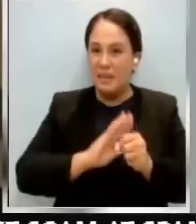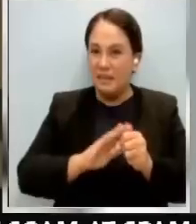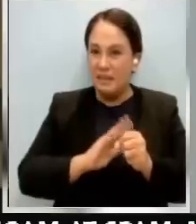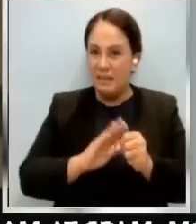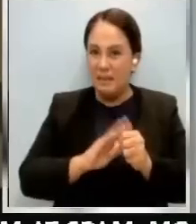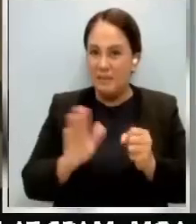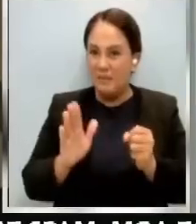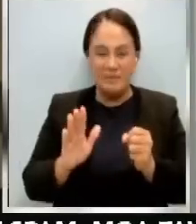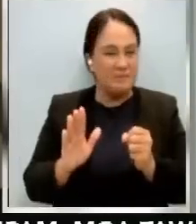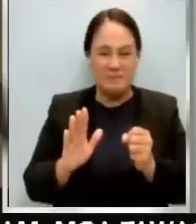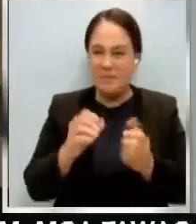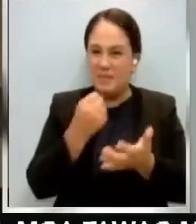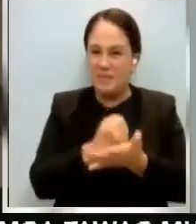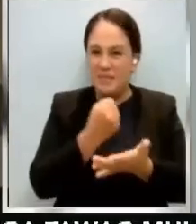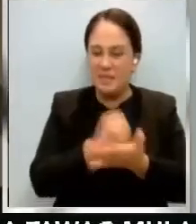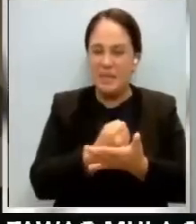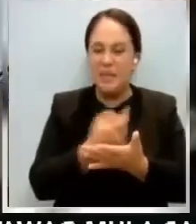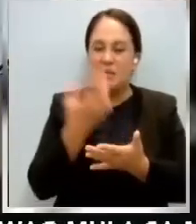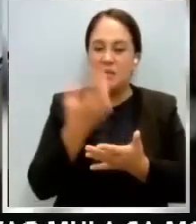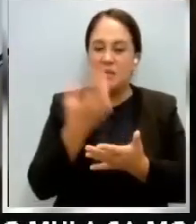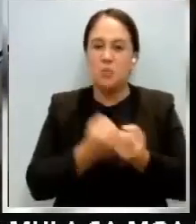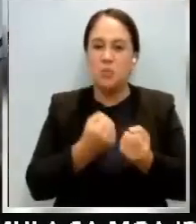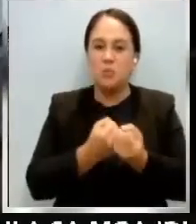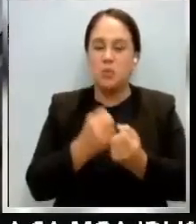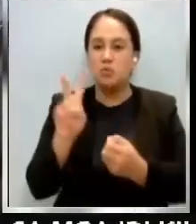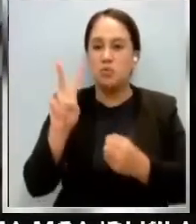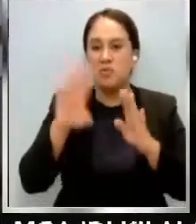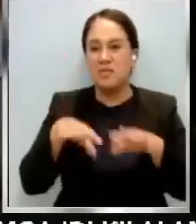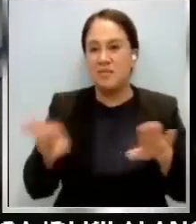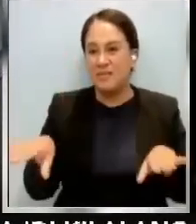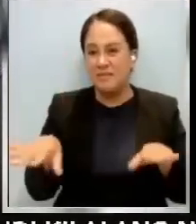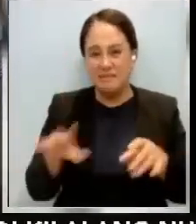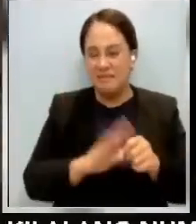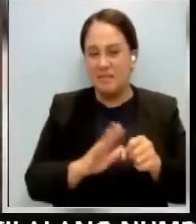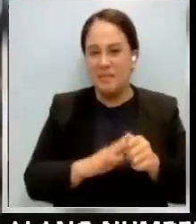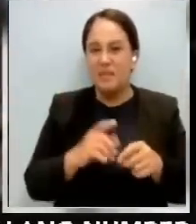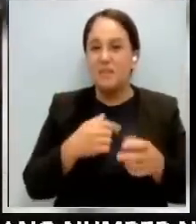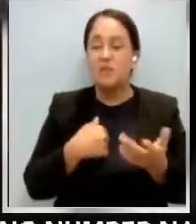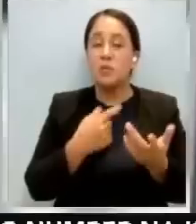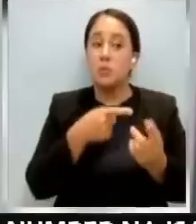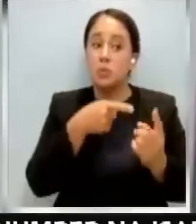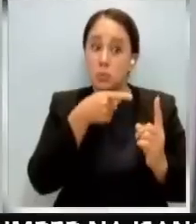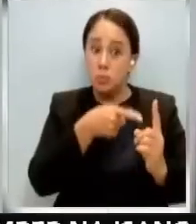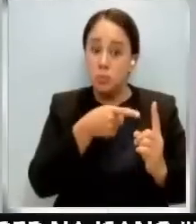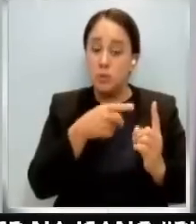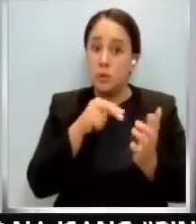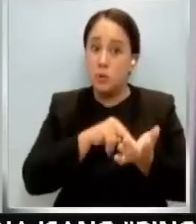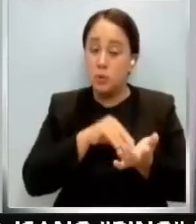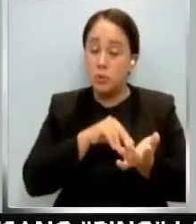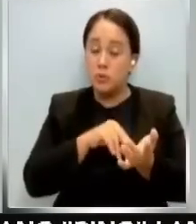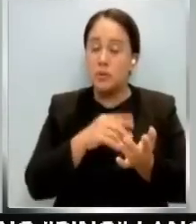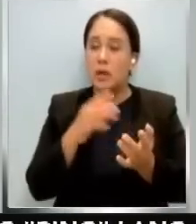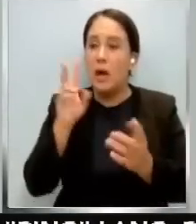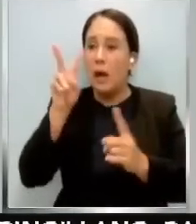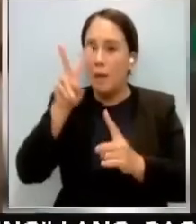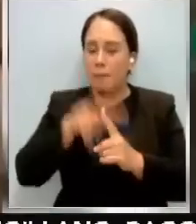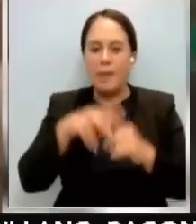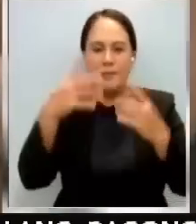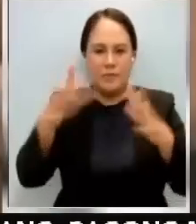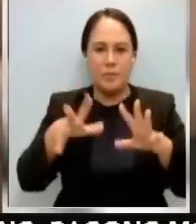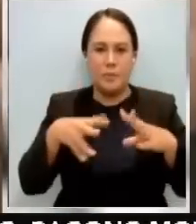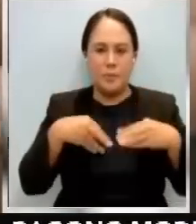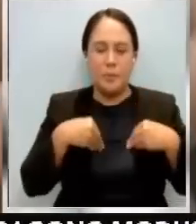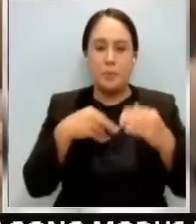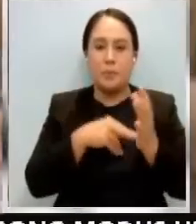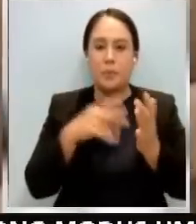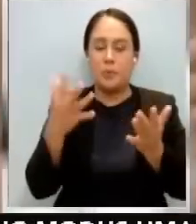na tustusan ang kanyang dalawang anak. Kaya si Nurse Beauty nag-apply at natanggap na bilang nurse sa isang